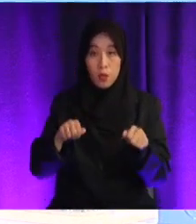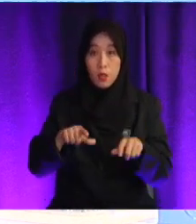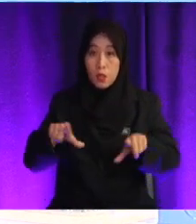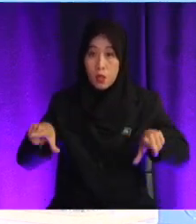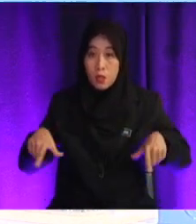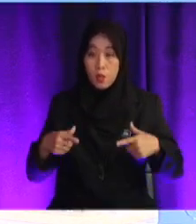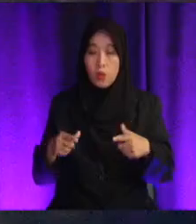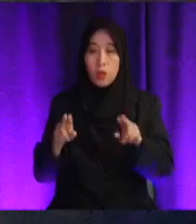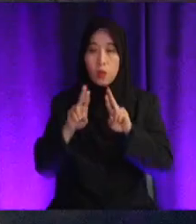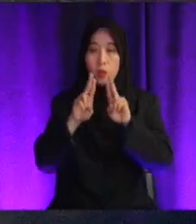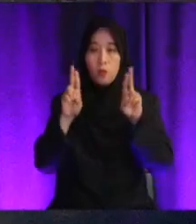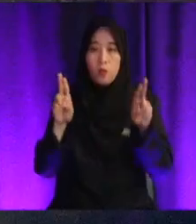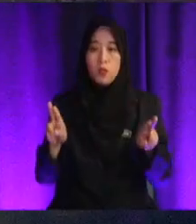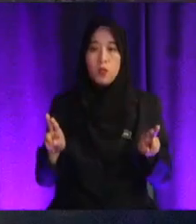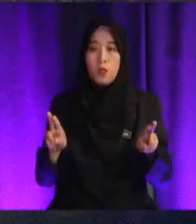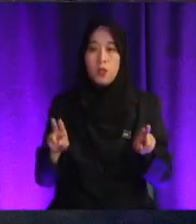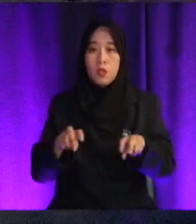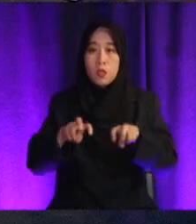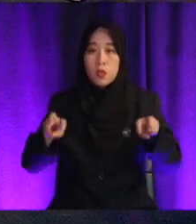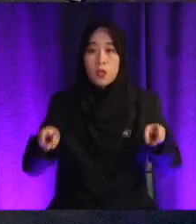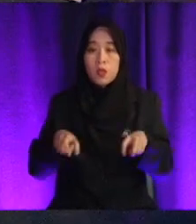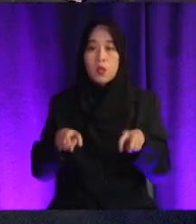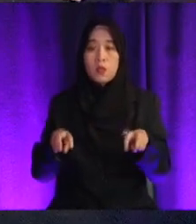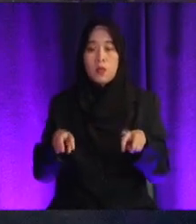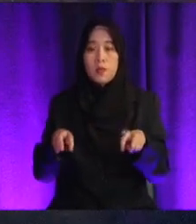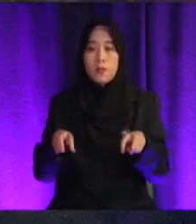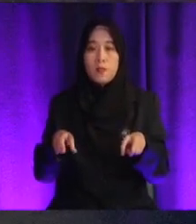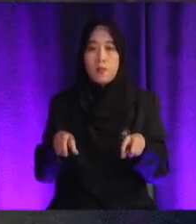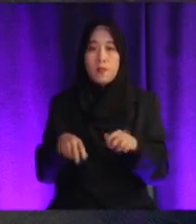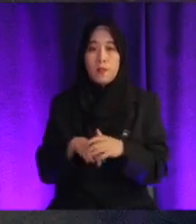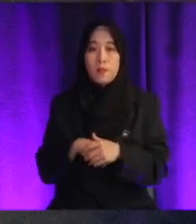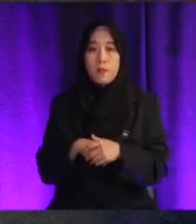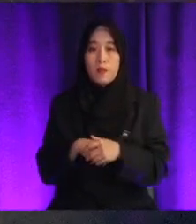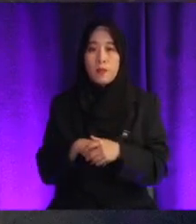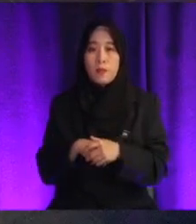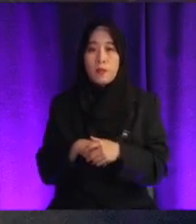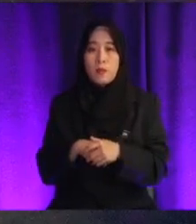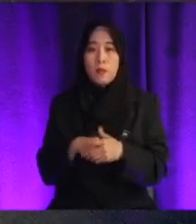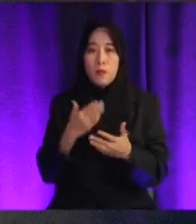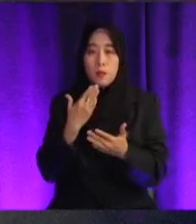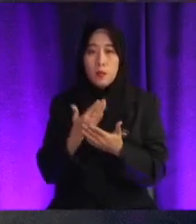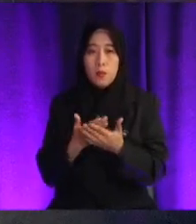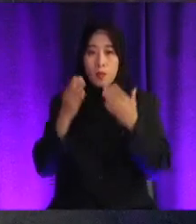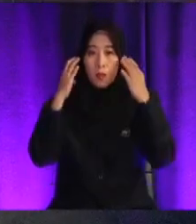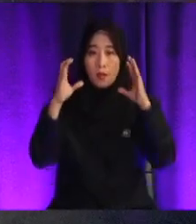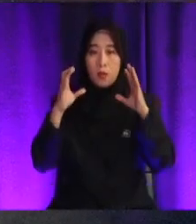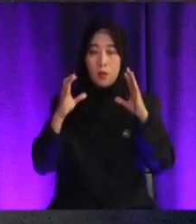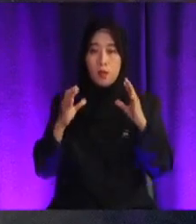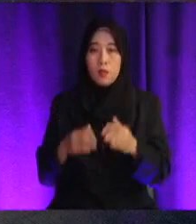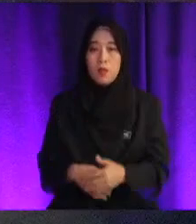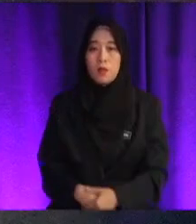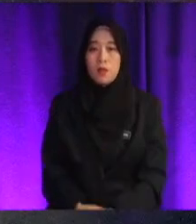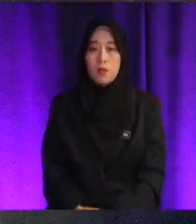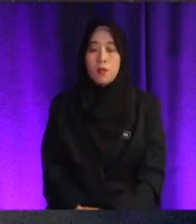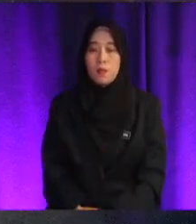kaji? Boleh. Boleh cikgu? Okay, boleh. Okey. Baik cikgu. Mari ke sini.